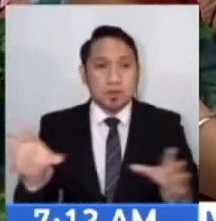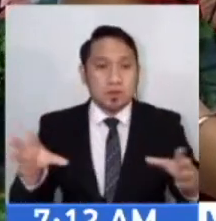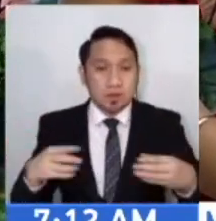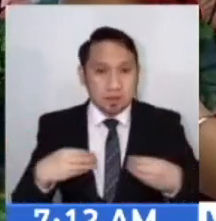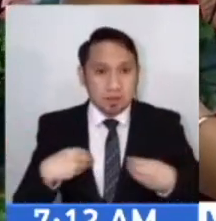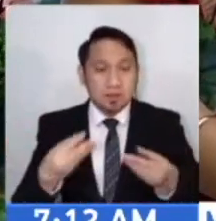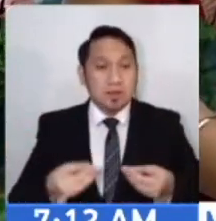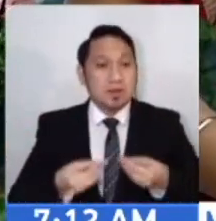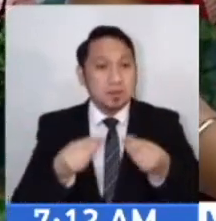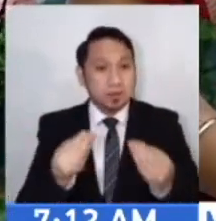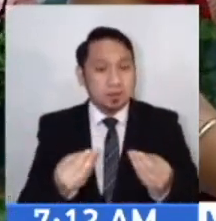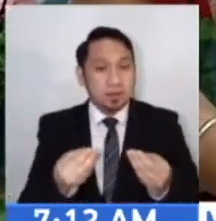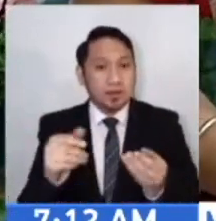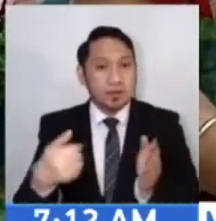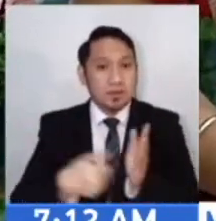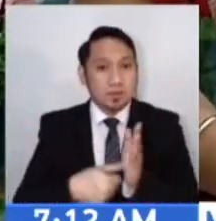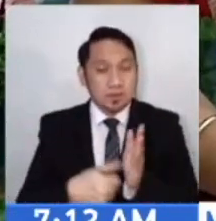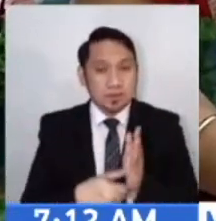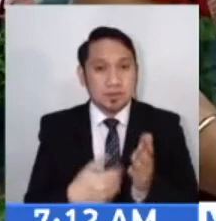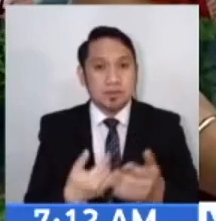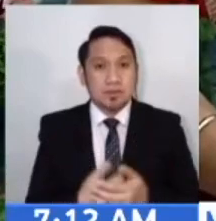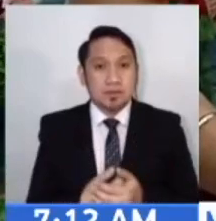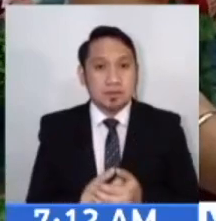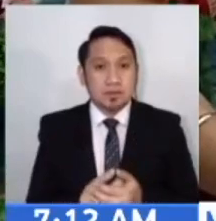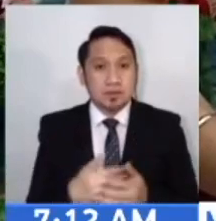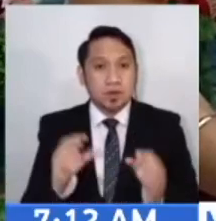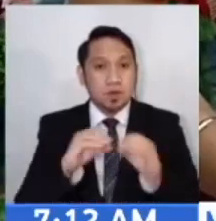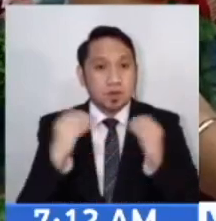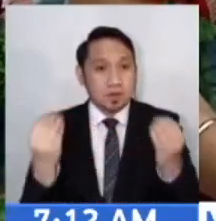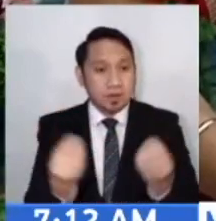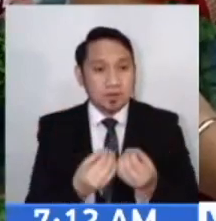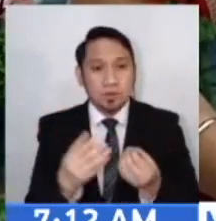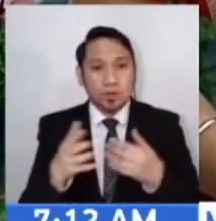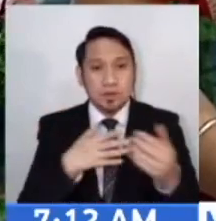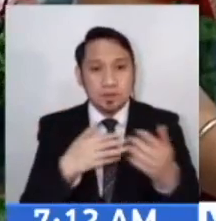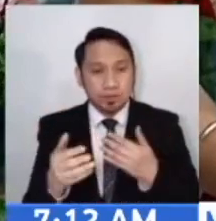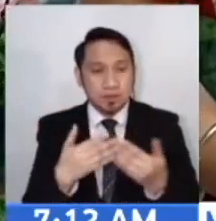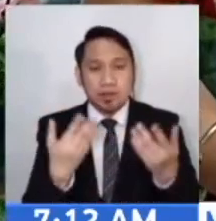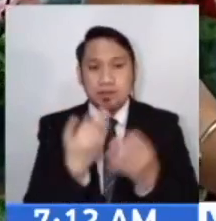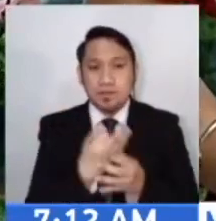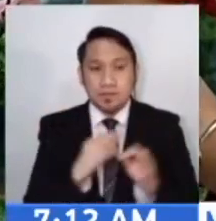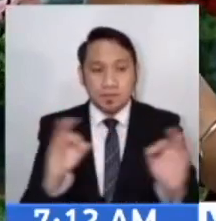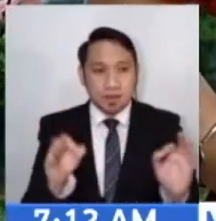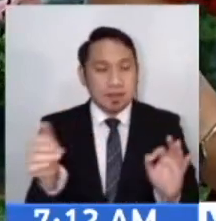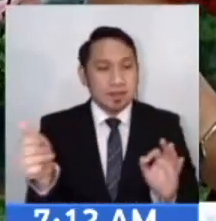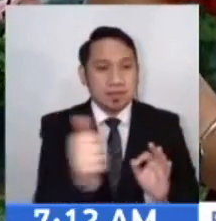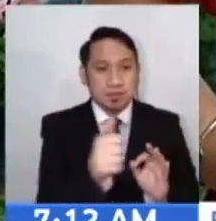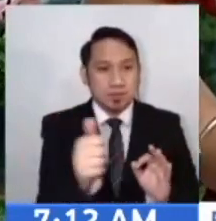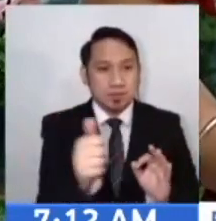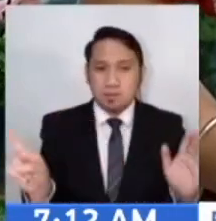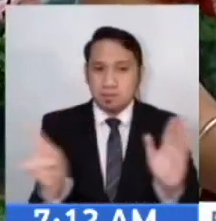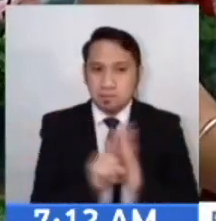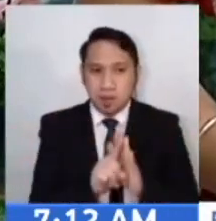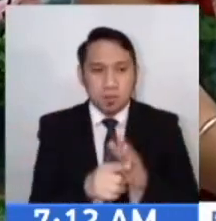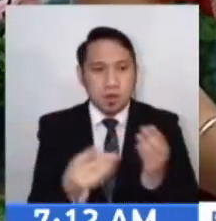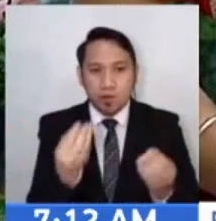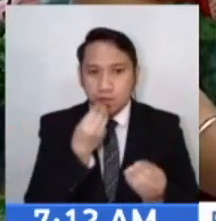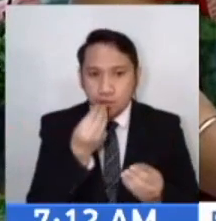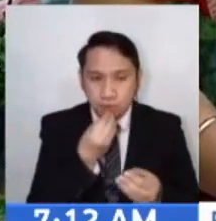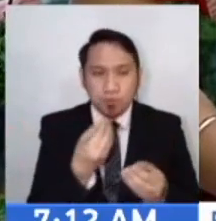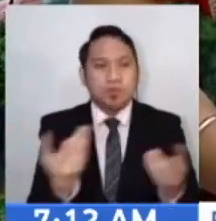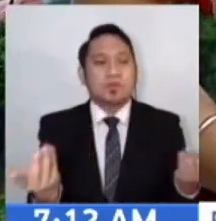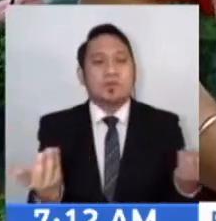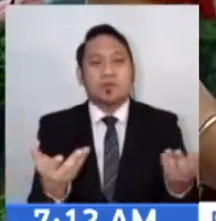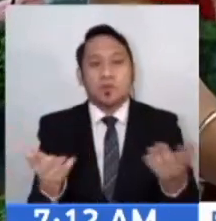kandidato, political party, organization o sino man ng libreng transportasyon, pagkain, inumin o anumang katumbas